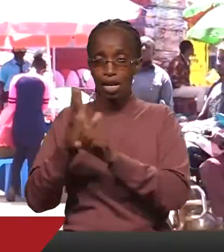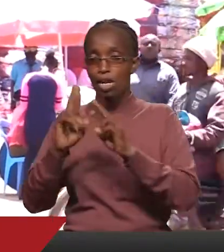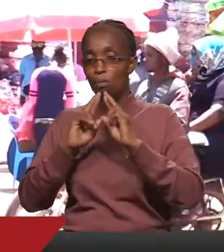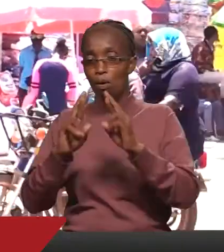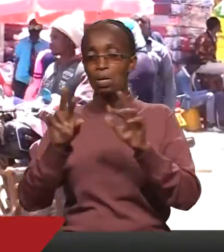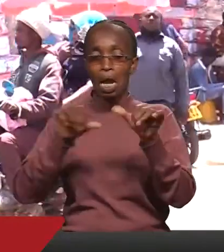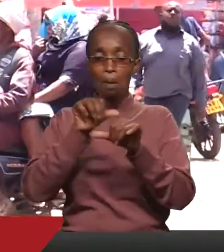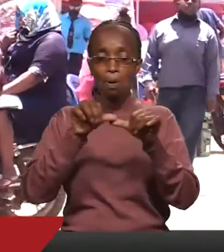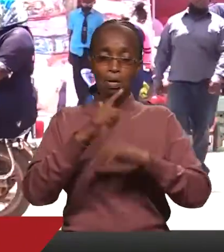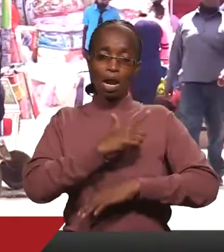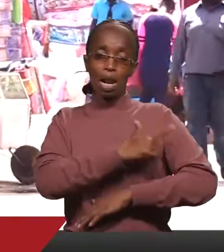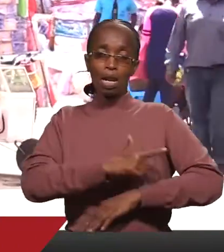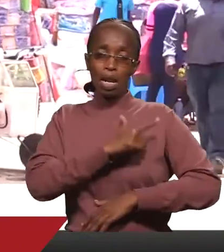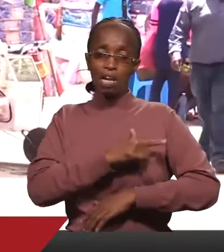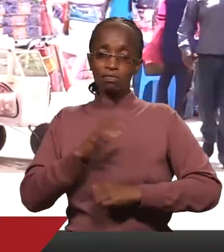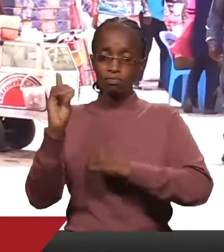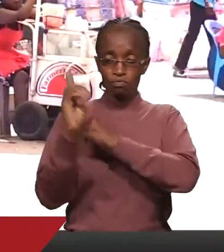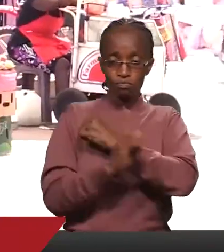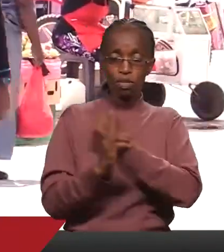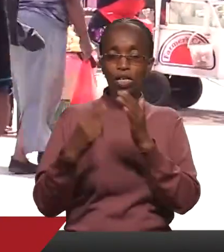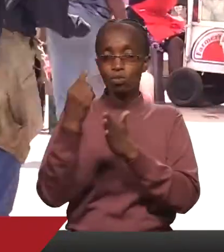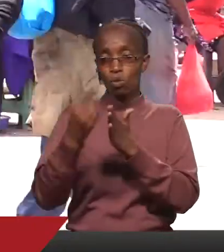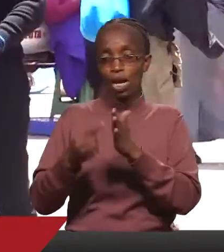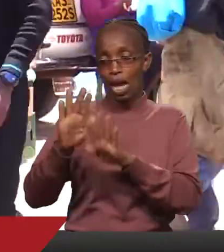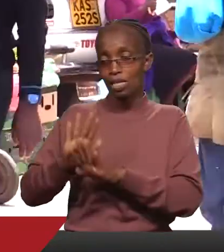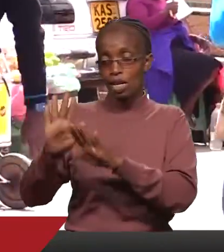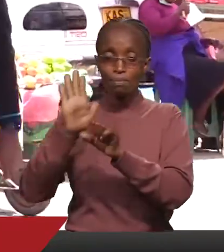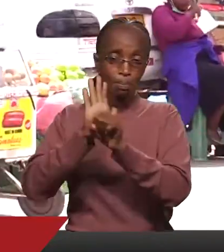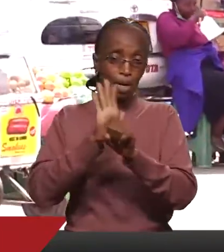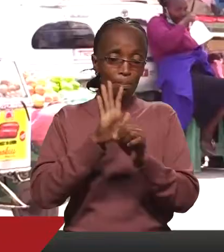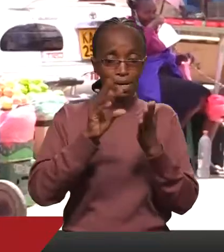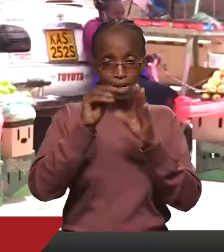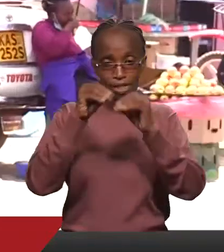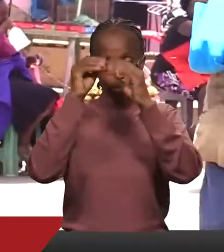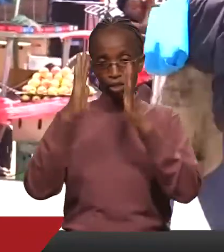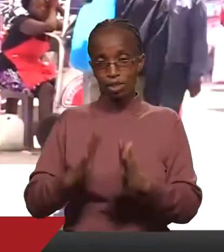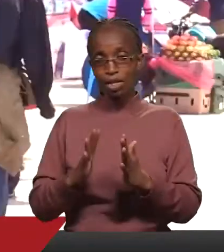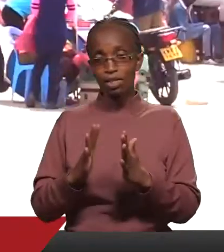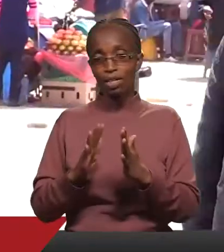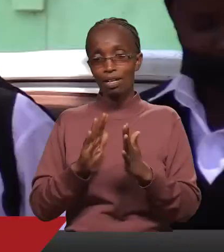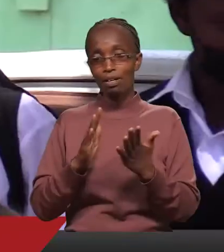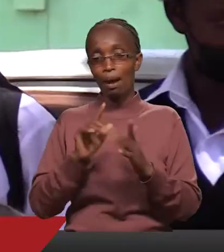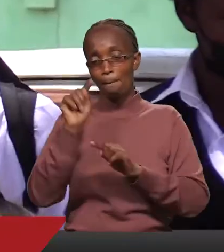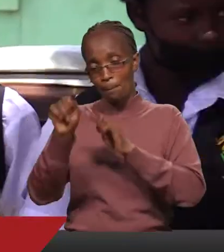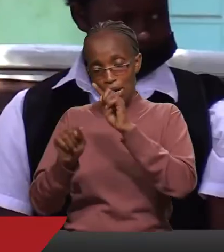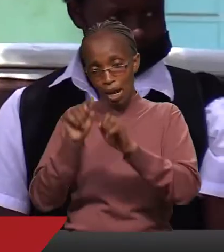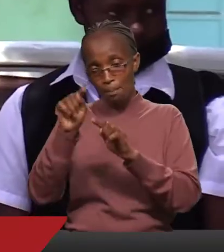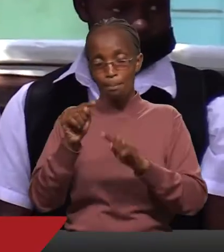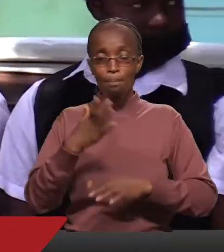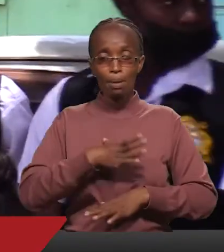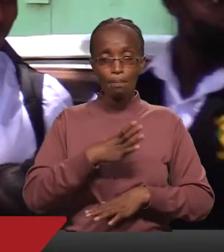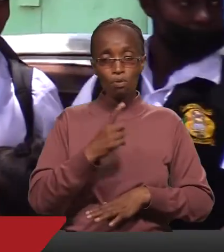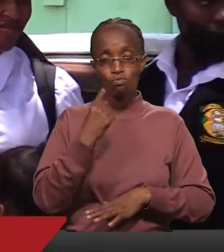nidhamu shuleni, katika kile ambacho kimewaacha soleba wengi wa walimu wakuu, wanaoelekezea lawama zao kwa wazazi